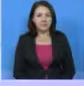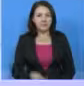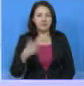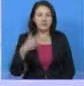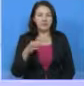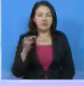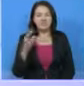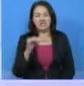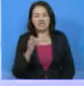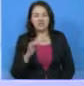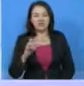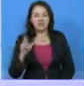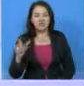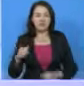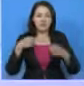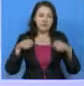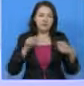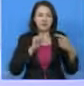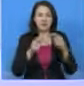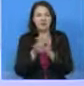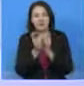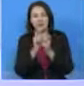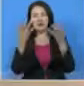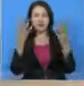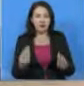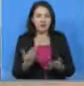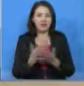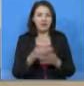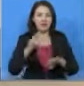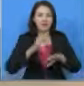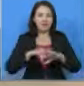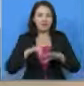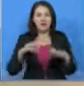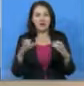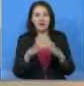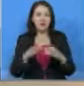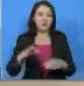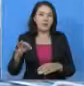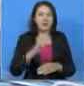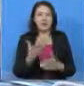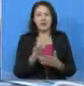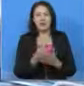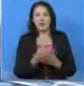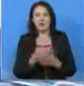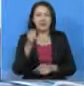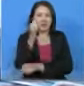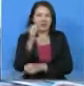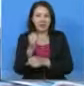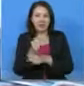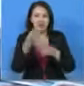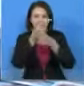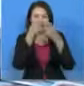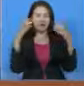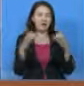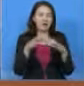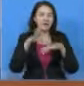30 шілде дүниежүзілік адам саудасына қарсы күрес күні. Осыған орай желілік полиция бөлімі мен облыстық полиция департаменті қызметкерлері ақпараттық